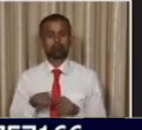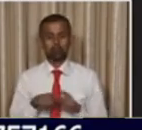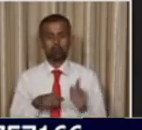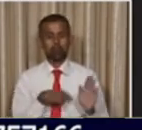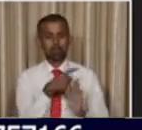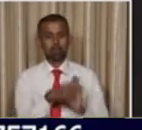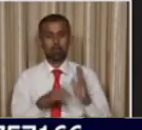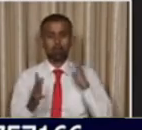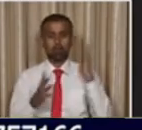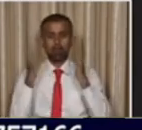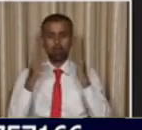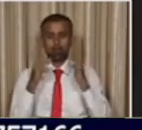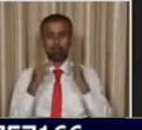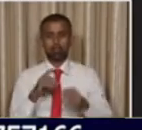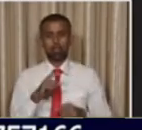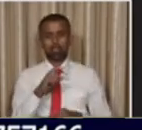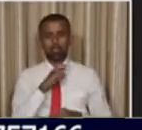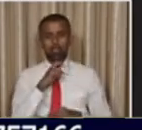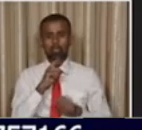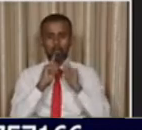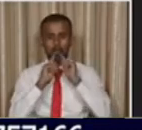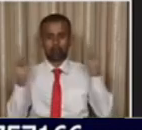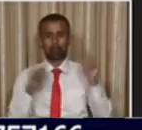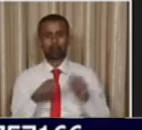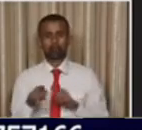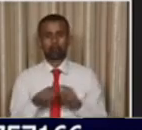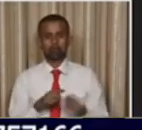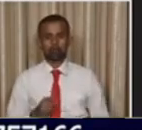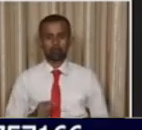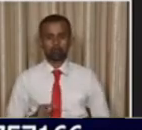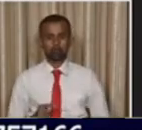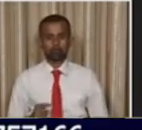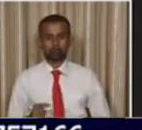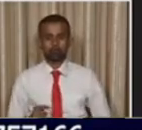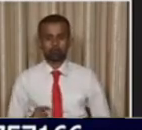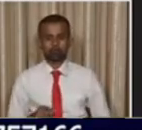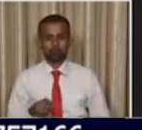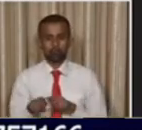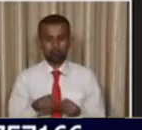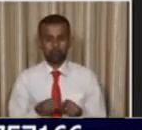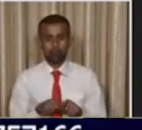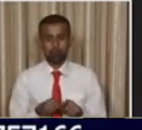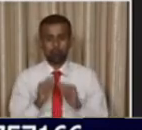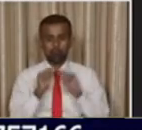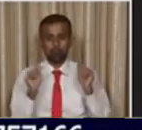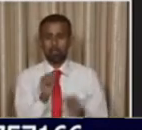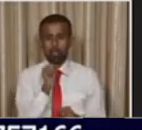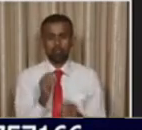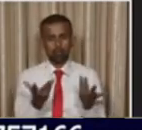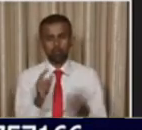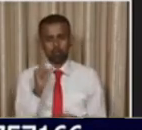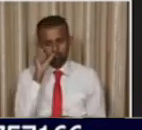ஸ்ரீலங்கா மே முழு லோக்கிட்ட நம்ம அண்டகையில அண்டகால கீயணும் தான் மே வகை பிரகாசியாக கருணக்கோட்ட மேவே சத்தியதாவே சோழ பலன்னு